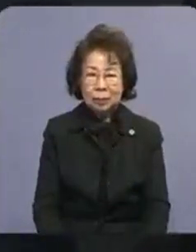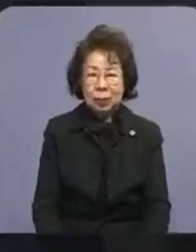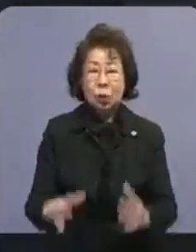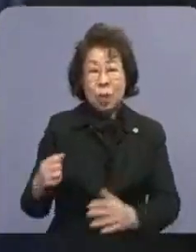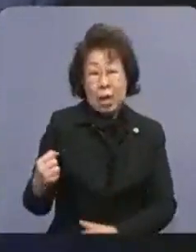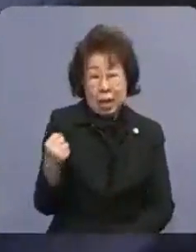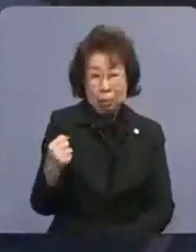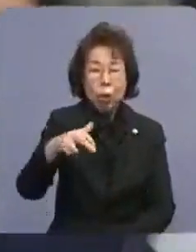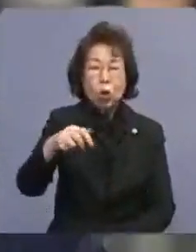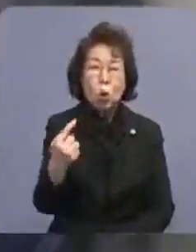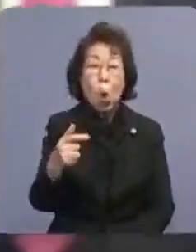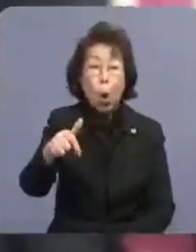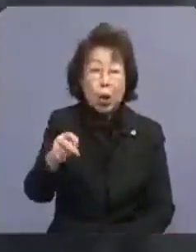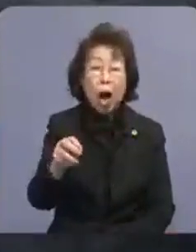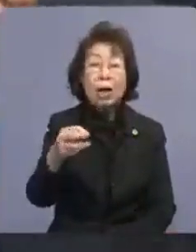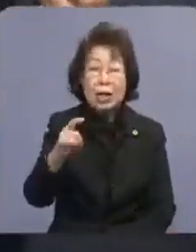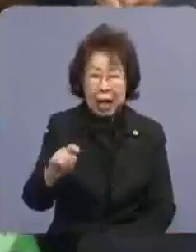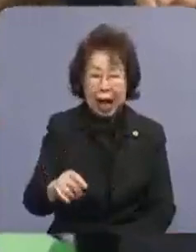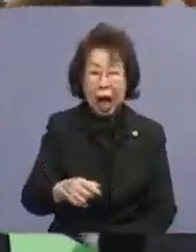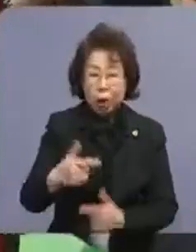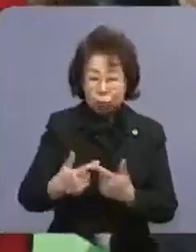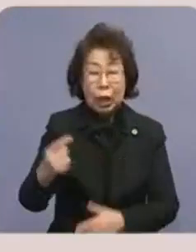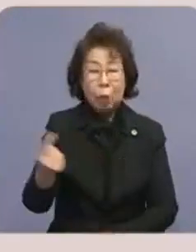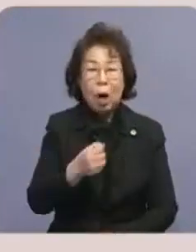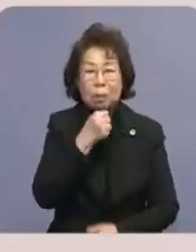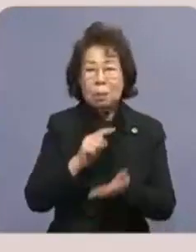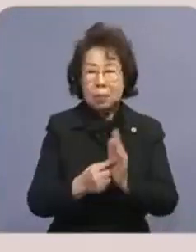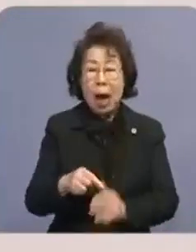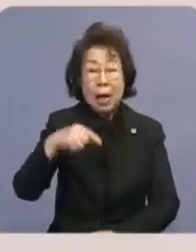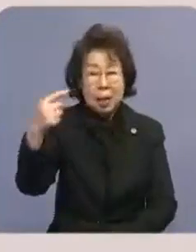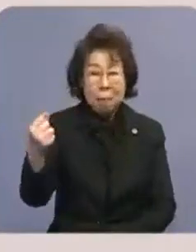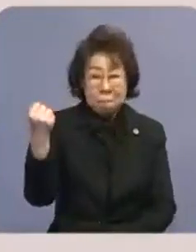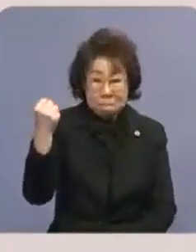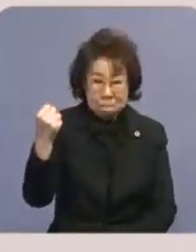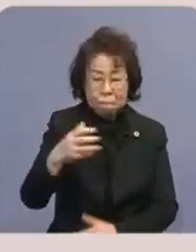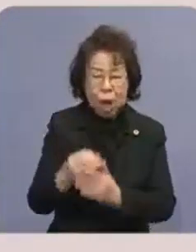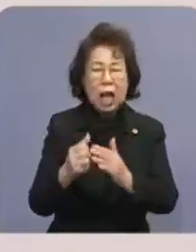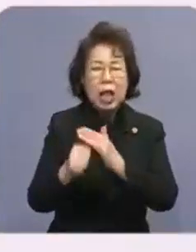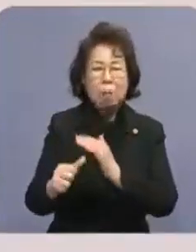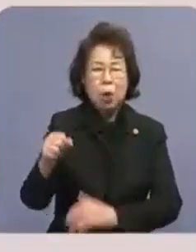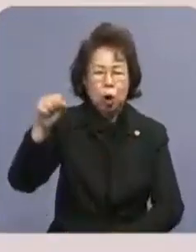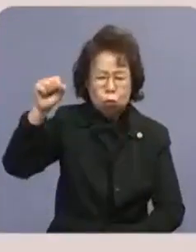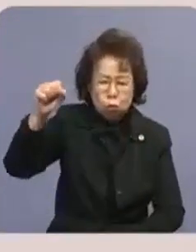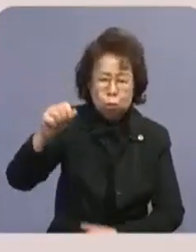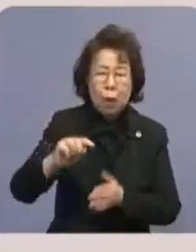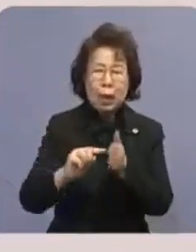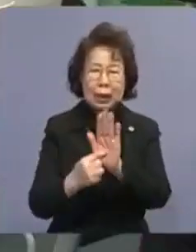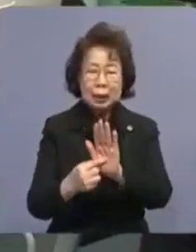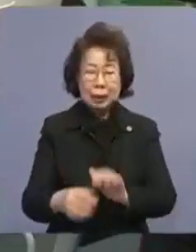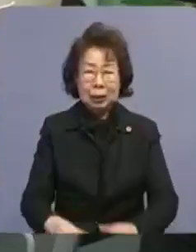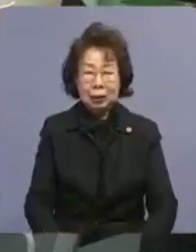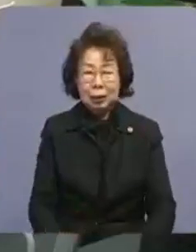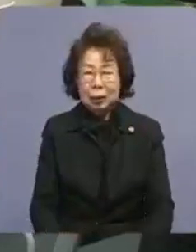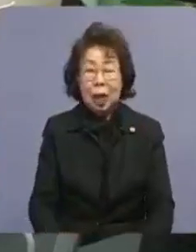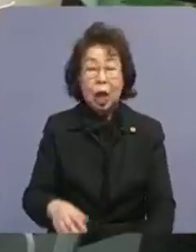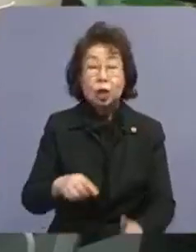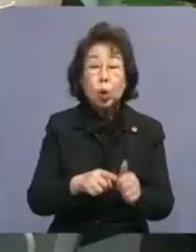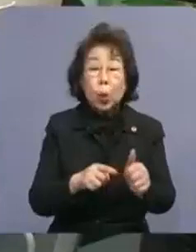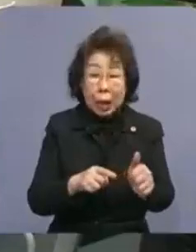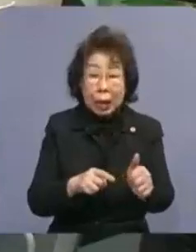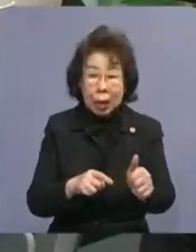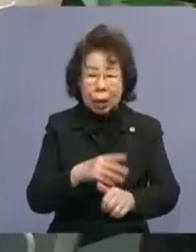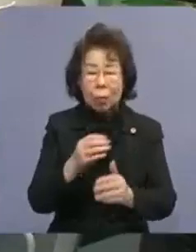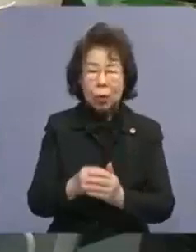국민의힘 조경태 의원이 부산에서도 기자회견을 열고 차기 전당대회 당대표 출마를 공식 선언했습니다. 조 의원이 내세운